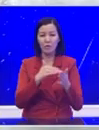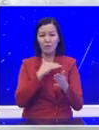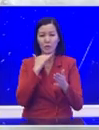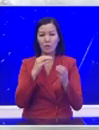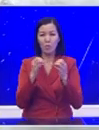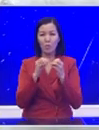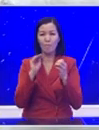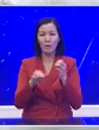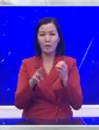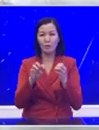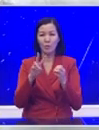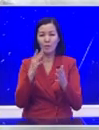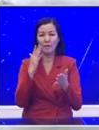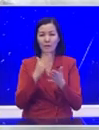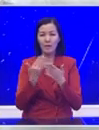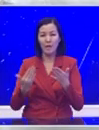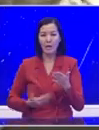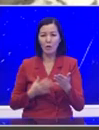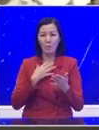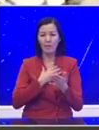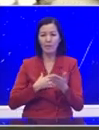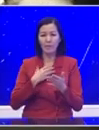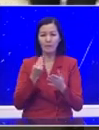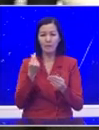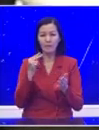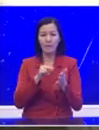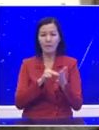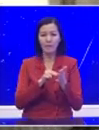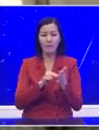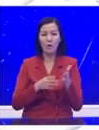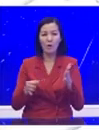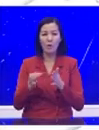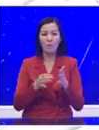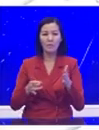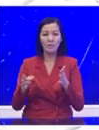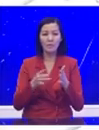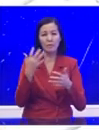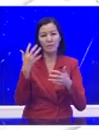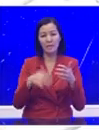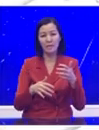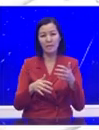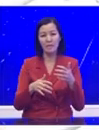тонна тауар бар. Әлеуметтік маңызы бар азық-түлік бағасы бойынша облысымыз республикада орташа